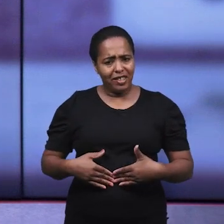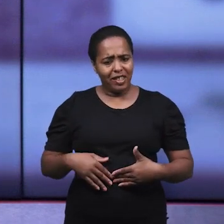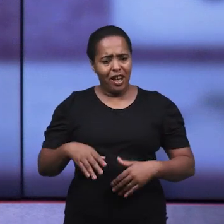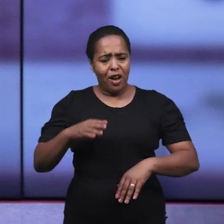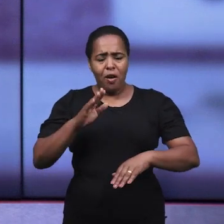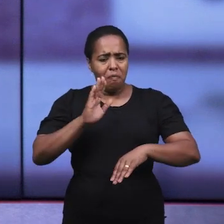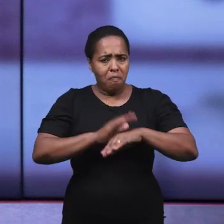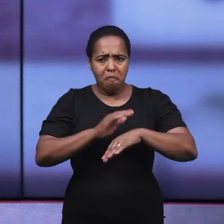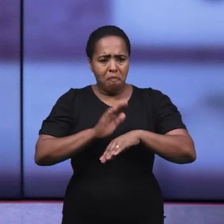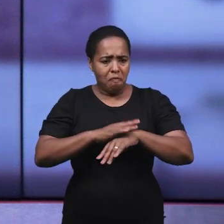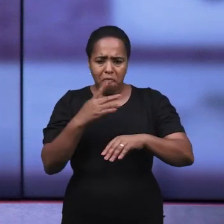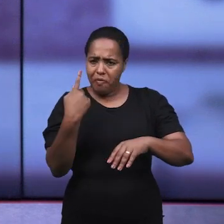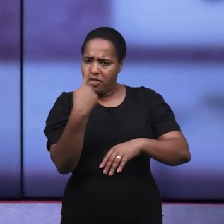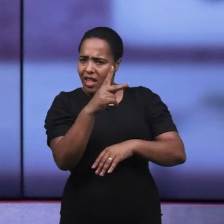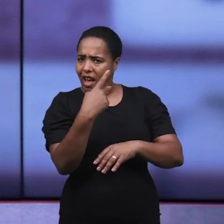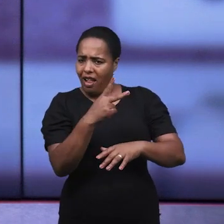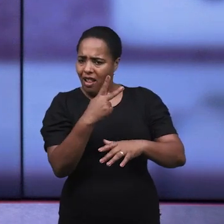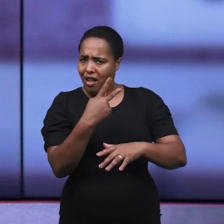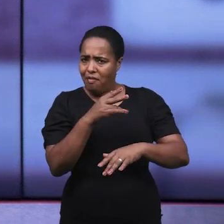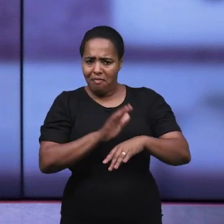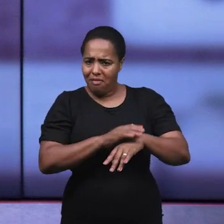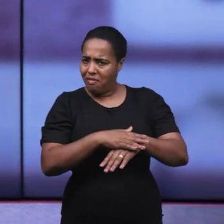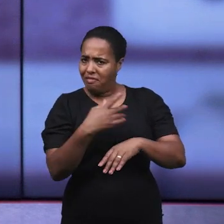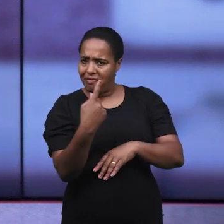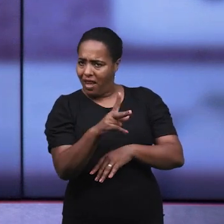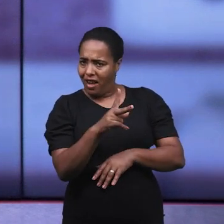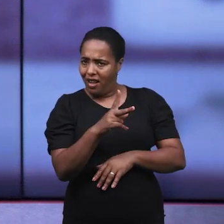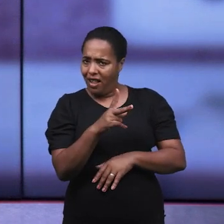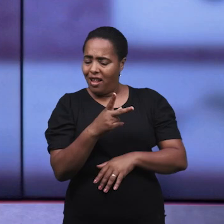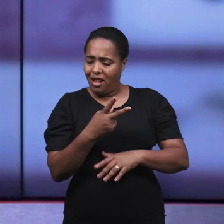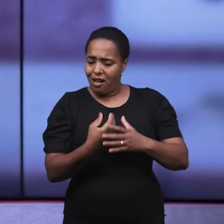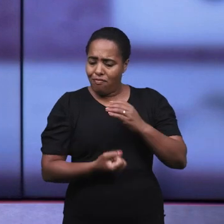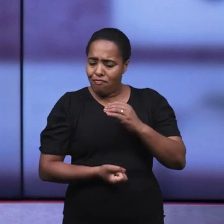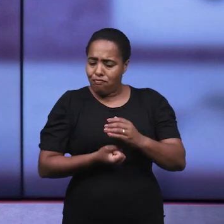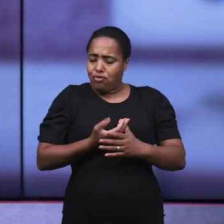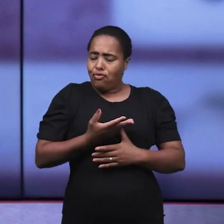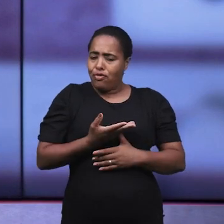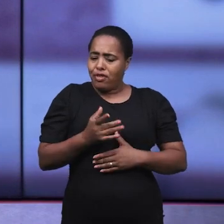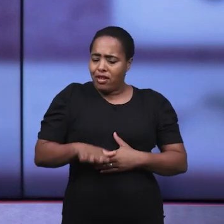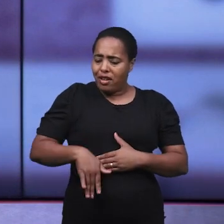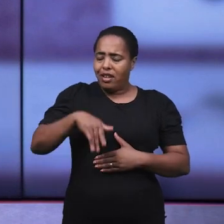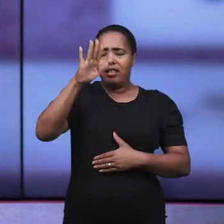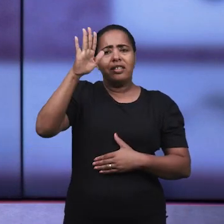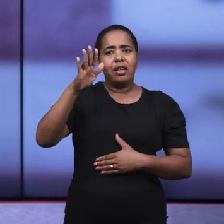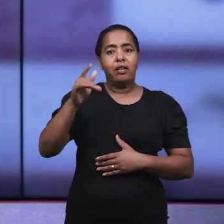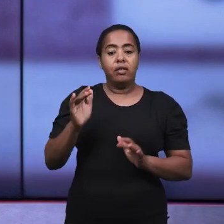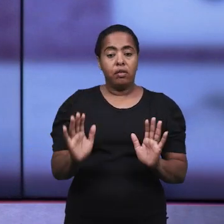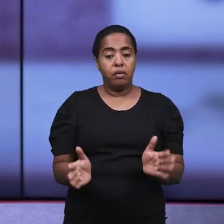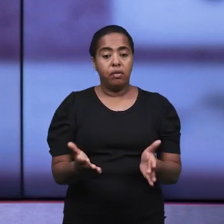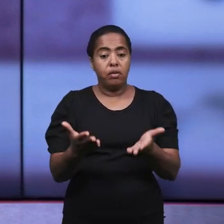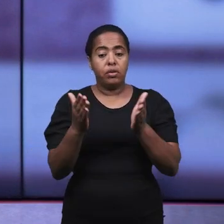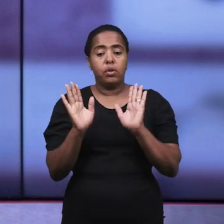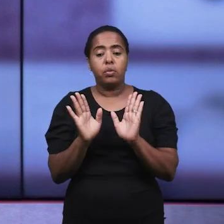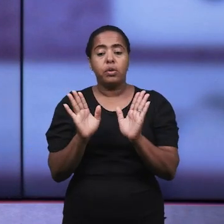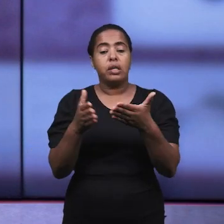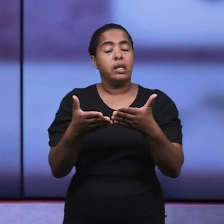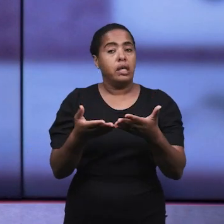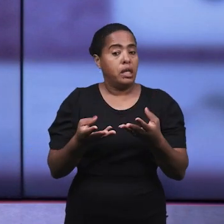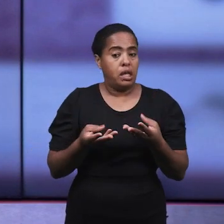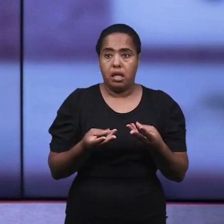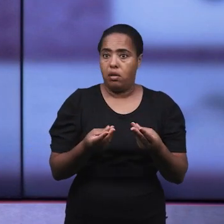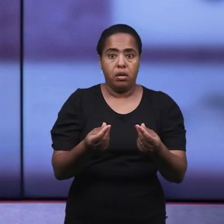fixée, innate. Elle sera toujours intelligente sans effort parce qu'elle est née comme ça. Voyez la